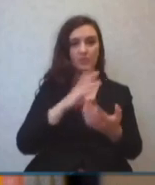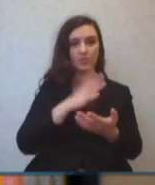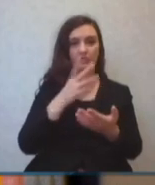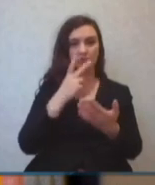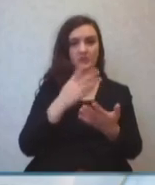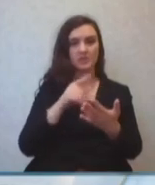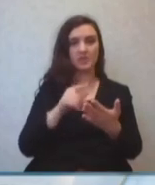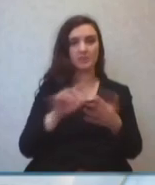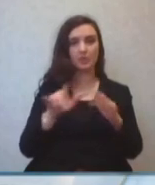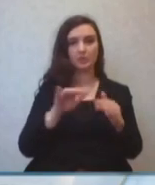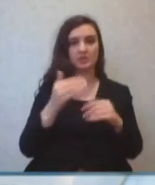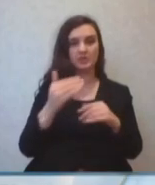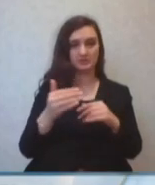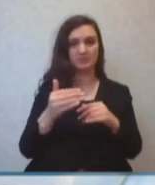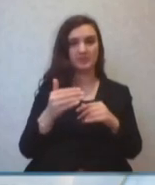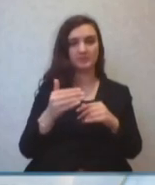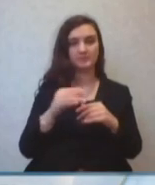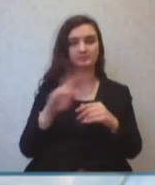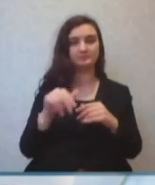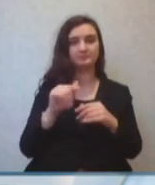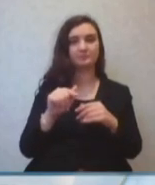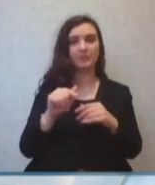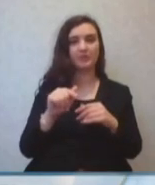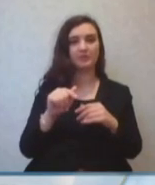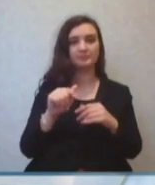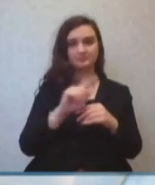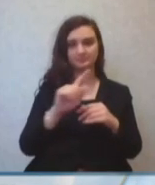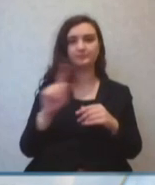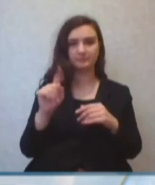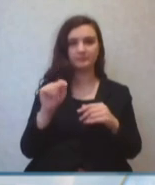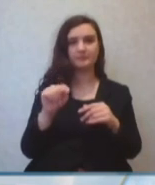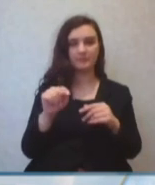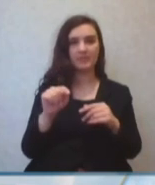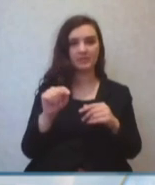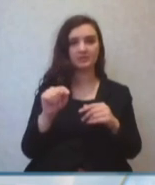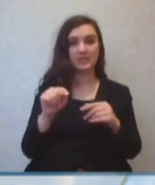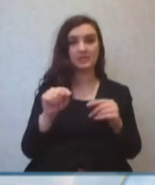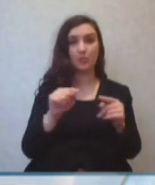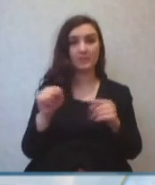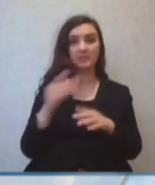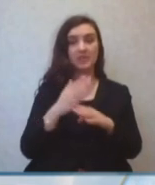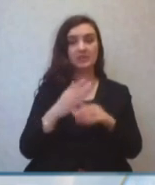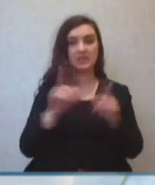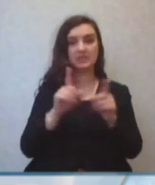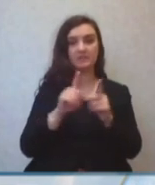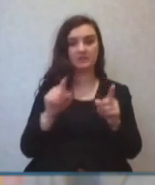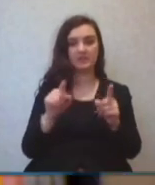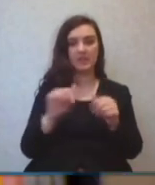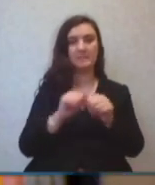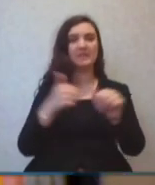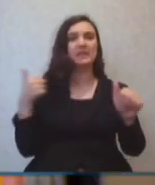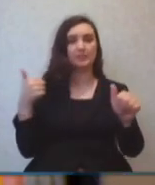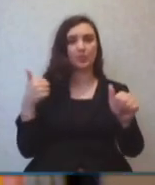ამ პროცესის მიმართ და გარკვეულწილად ეს მომენტი არის ასევე